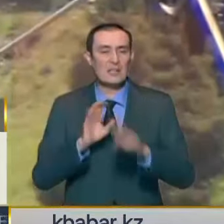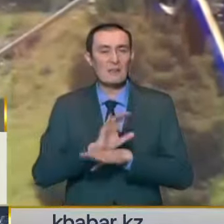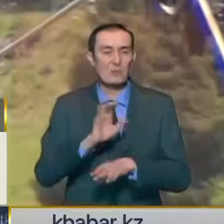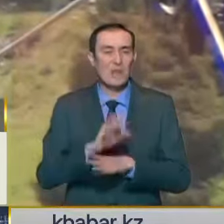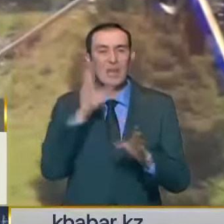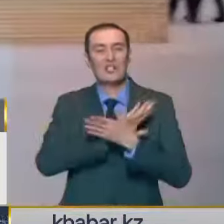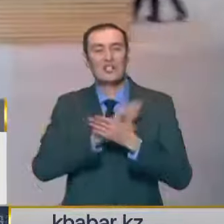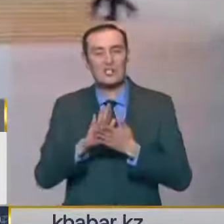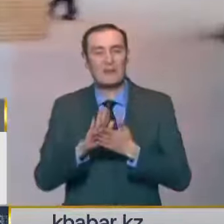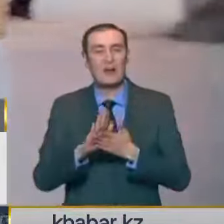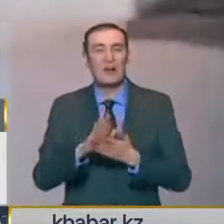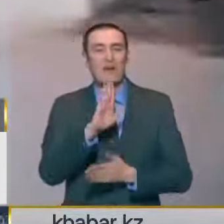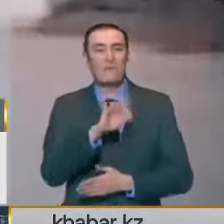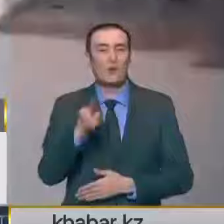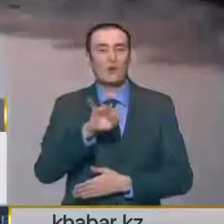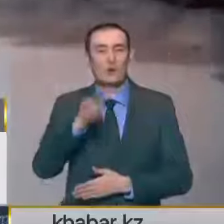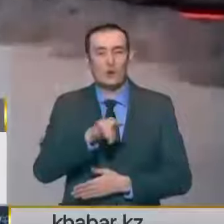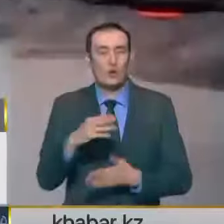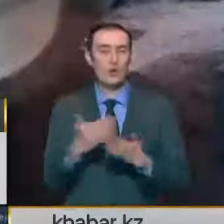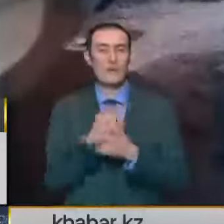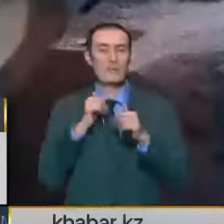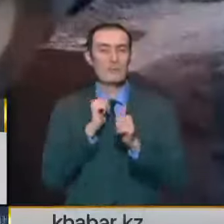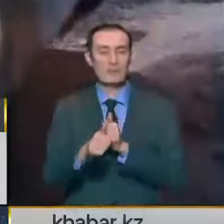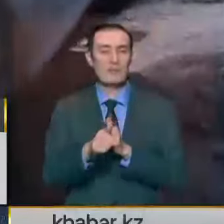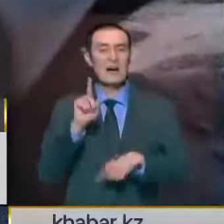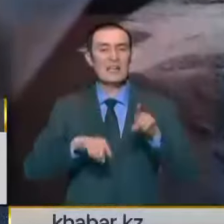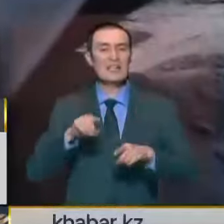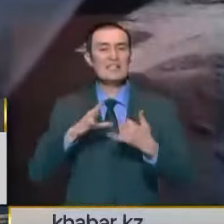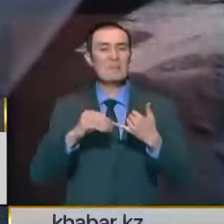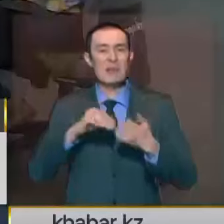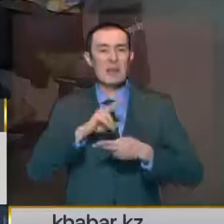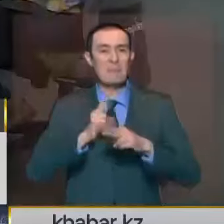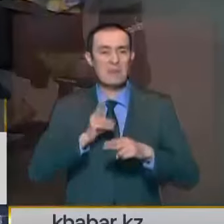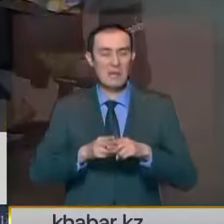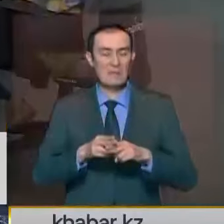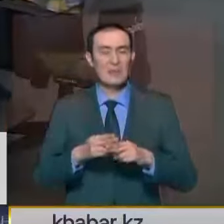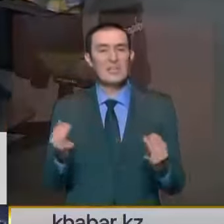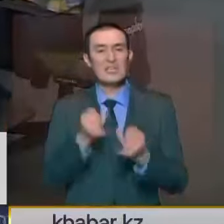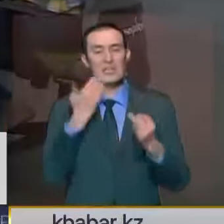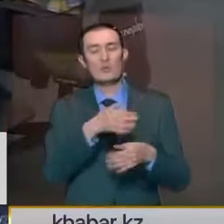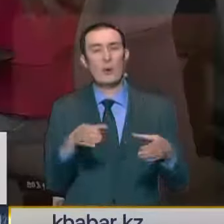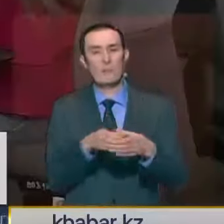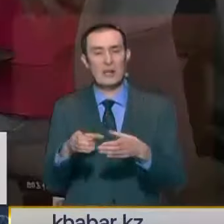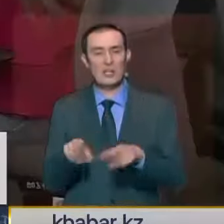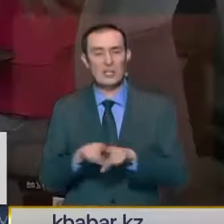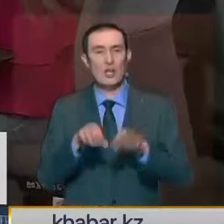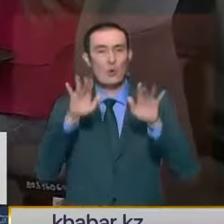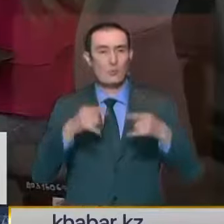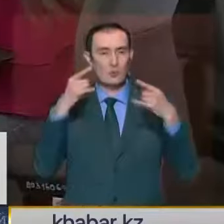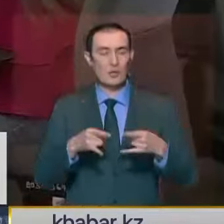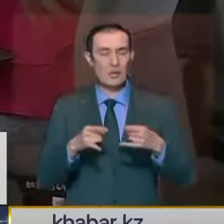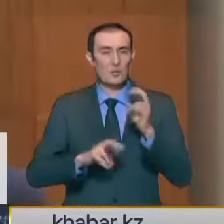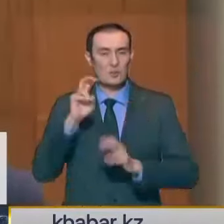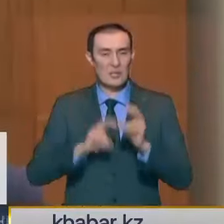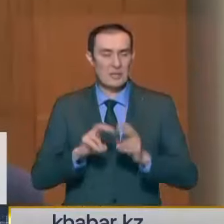экологически чистого водорода Передовая переработка редкоземельных металлов вызывают интерес у инвесторов it индустрия и